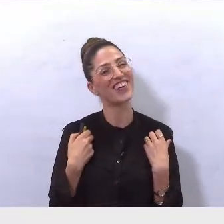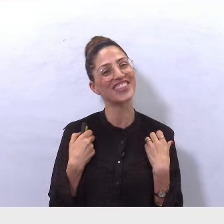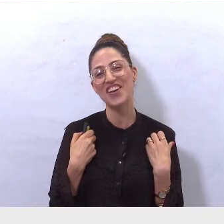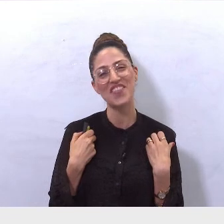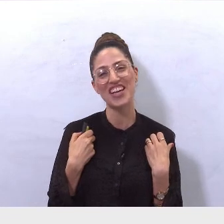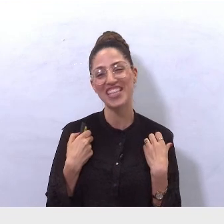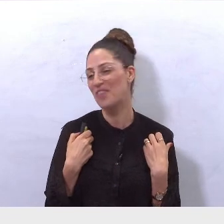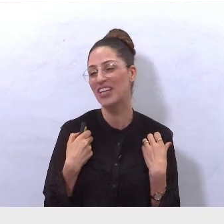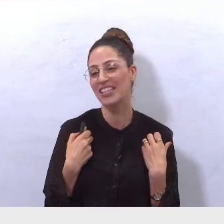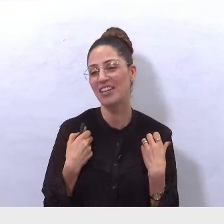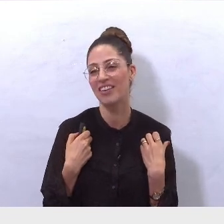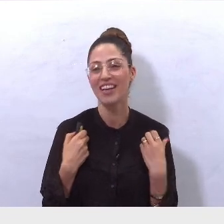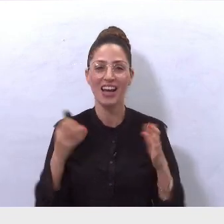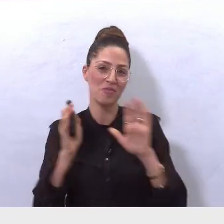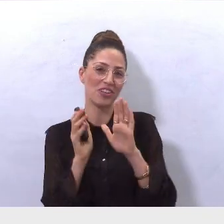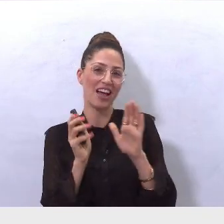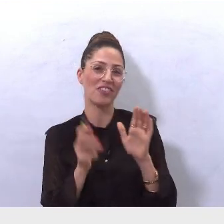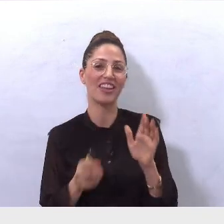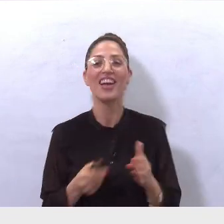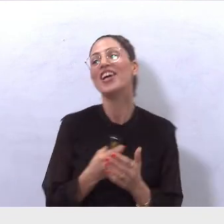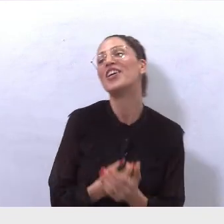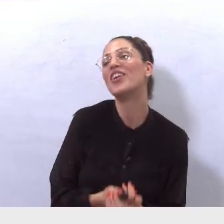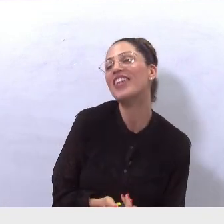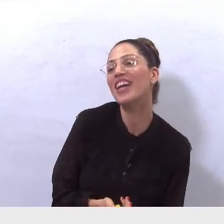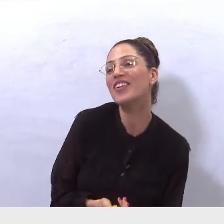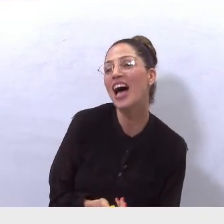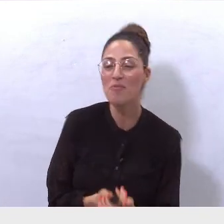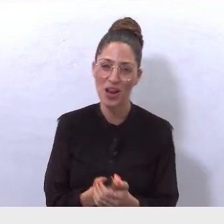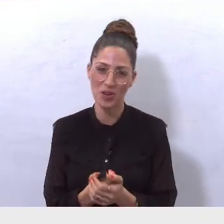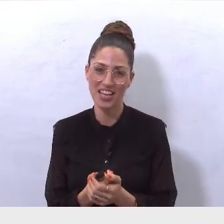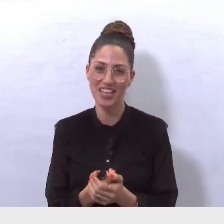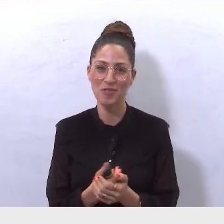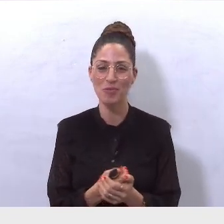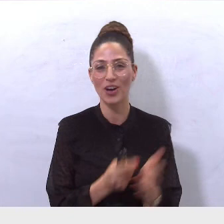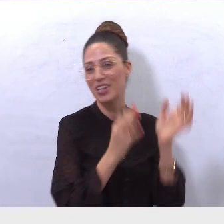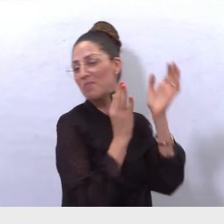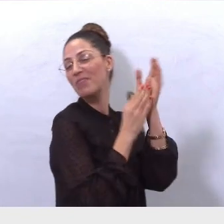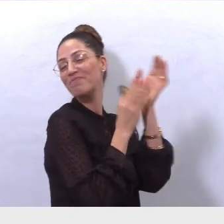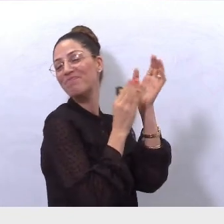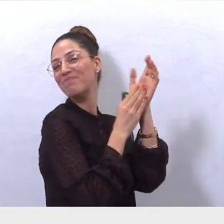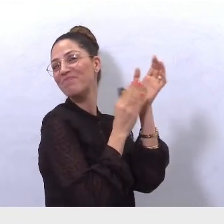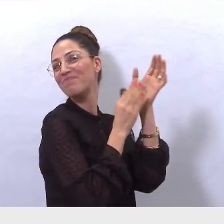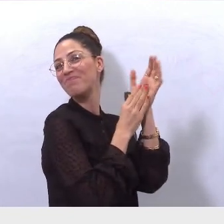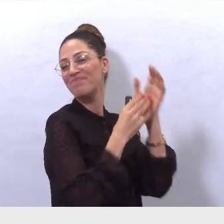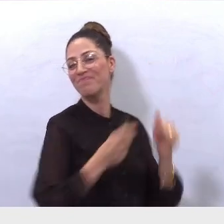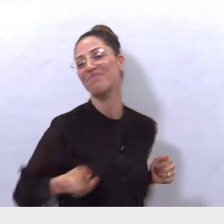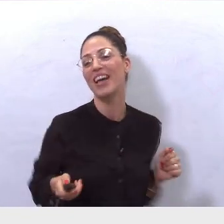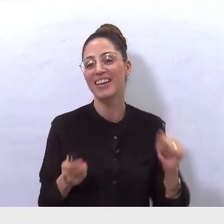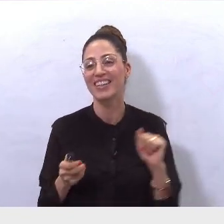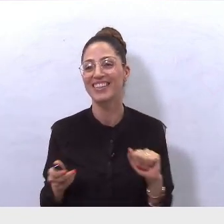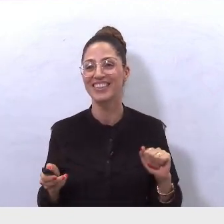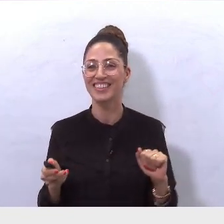תודה, נכון, זה יפה, זה מקסים, אני מאוד אהבתי. תודה, תודה רבה למוטי הצלם שמוחא לי כפיים.